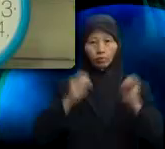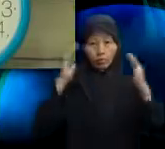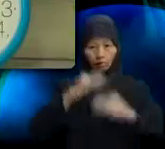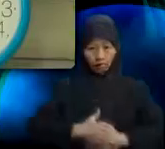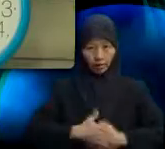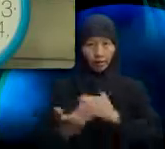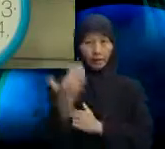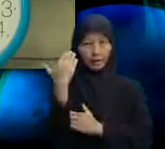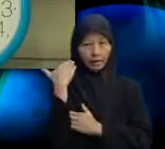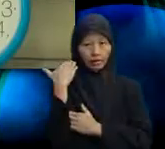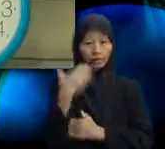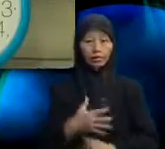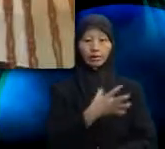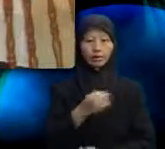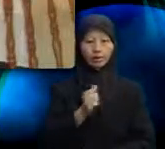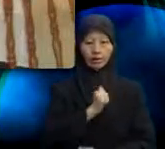diri ke sekolah.